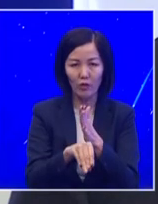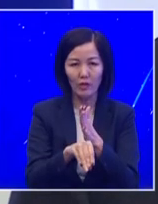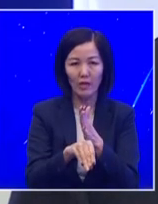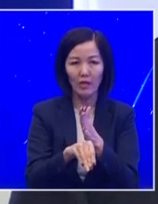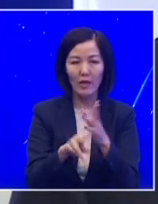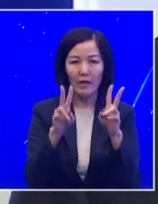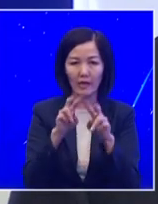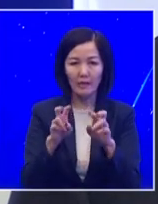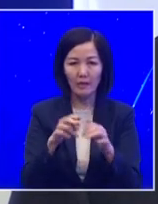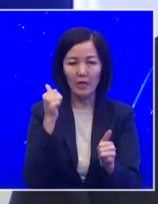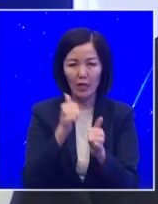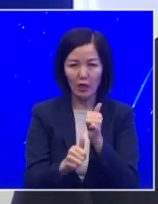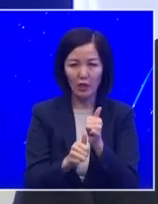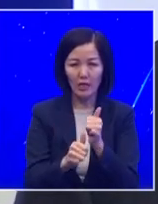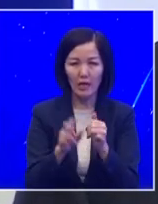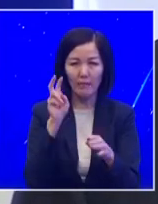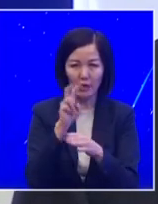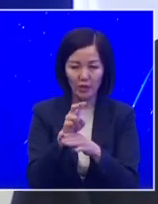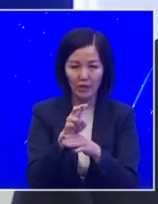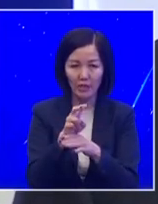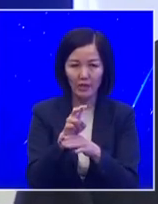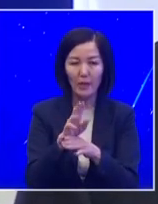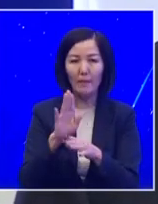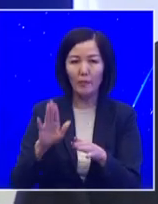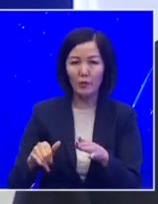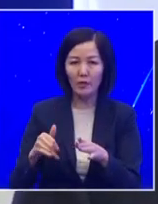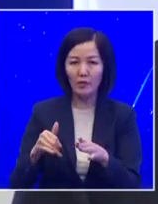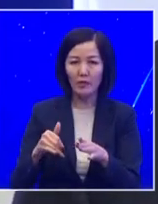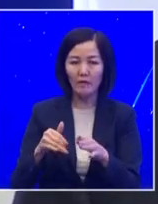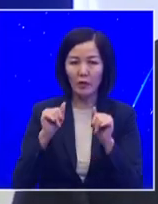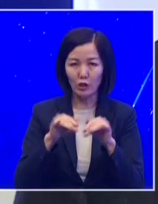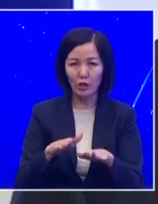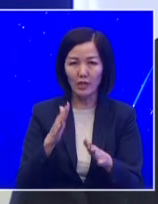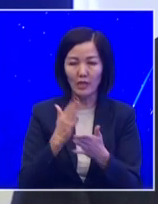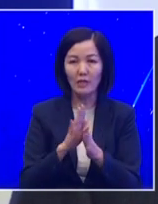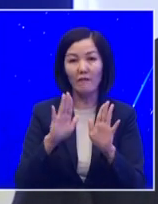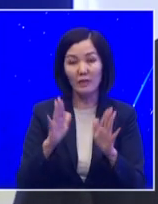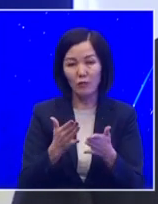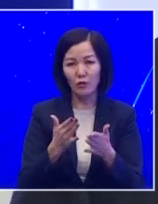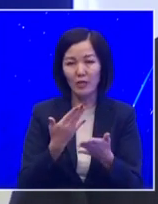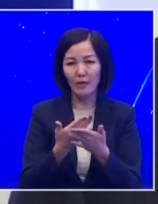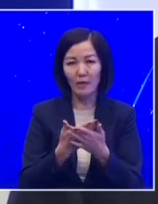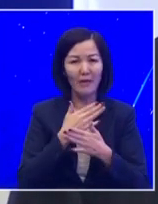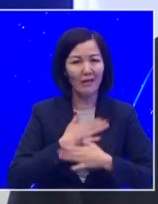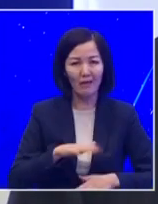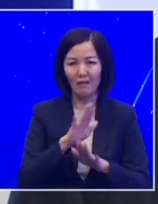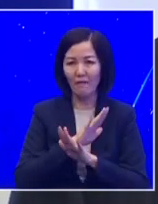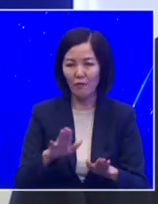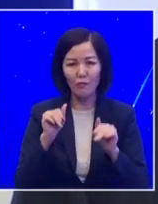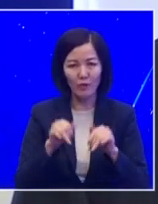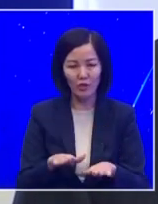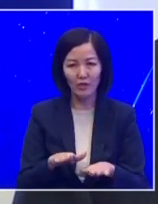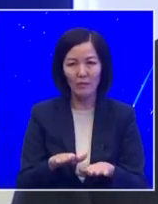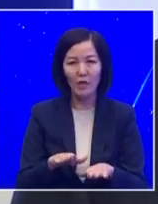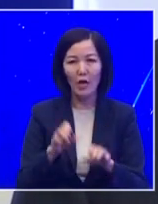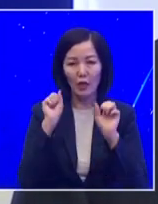есть они рассматривают каждое обращение. После этого вносятся определенные решения. В случае, если пациент недоволен данным решением,